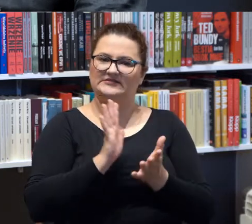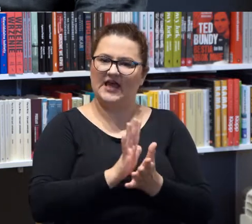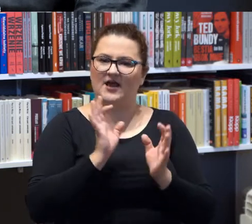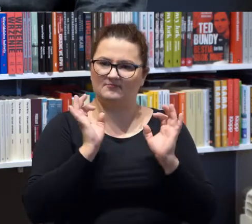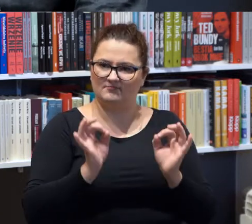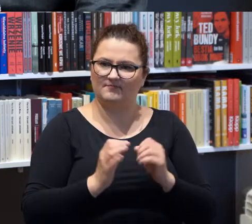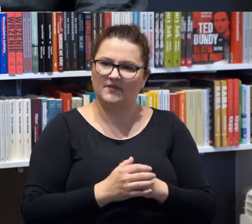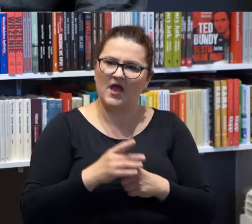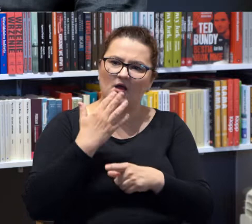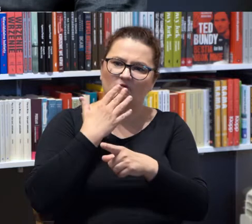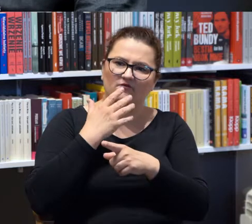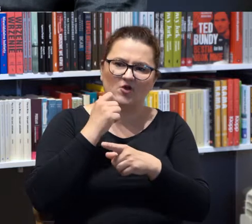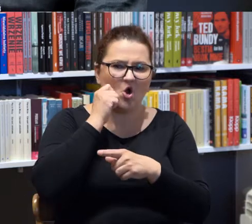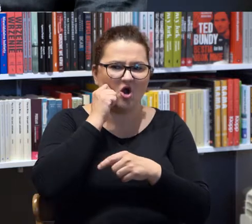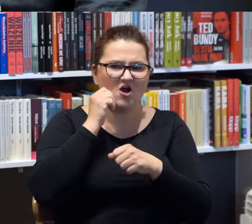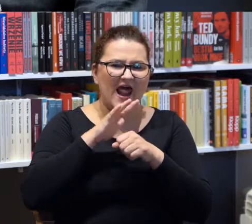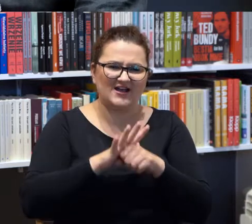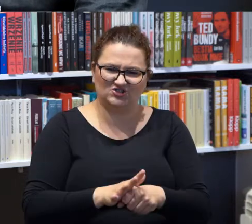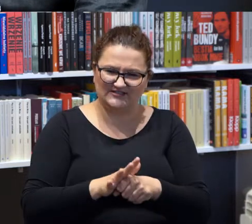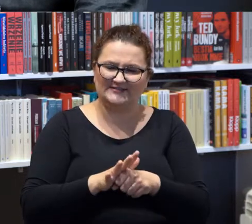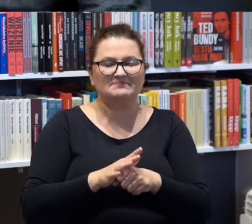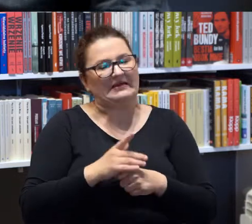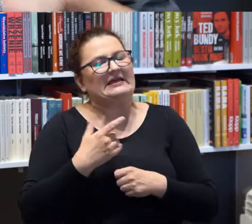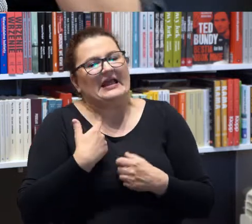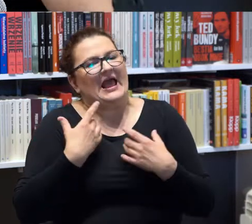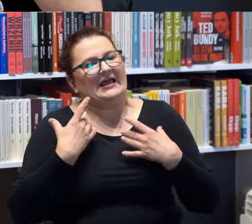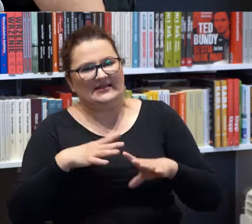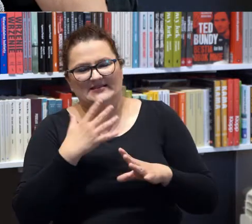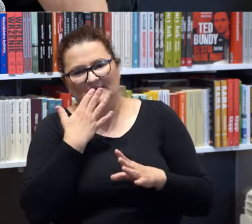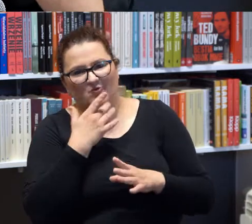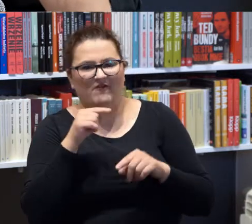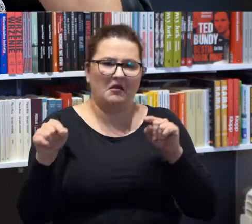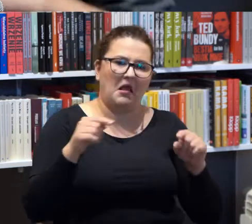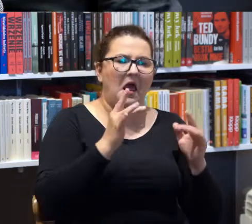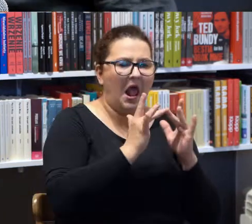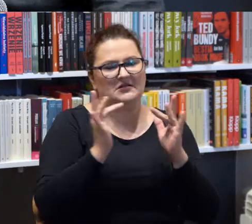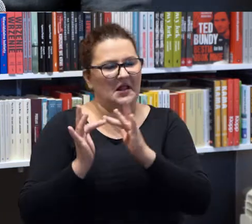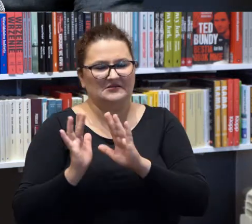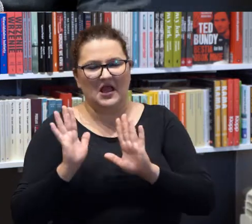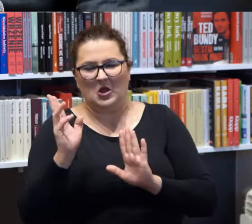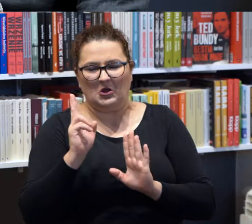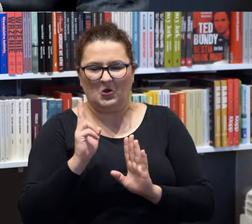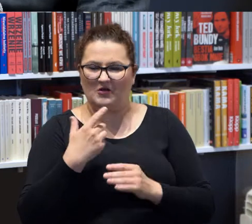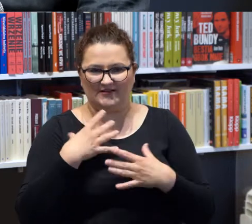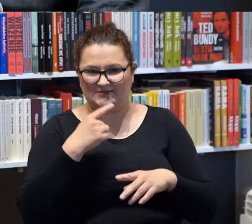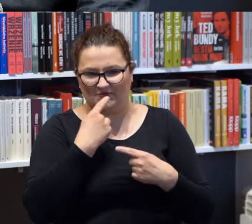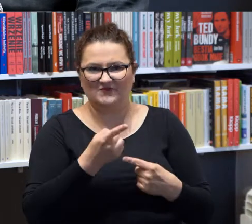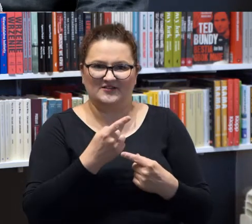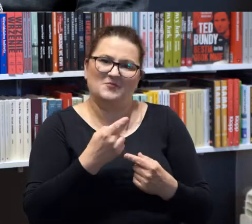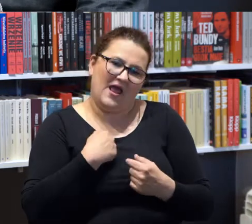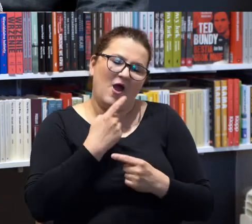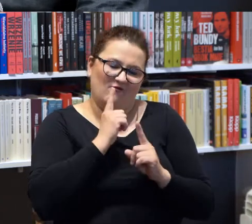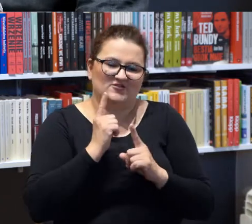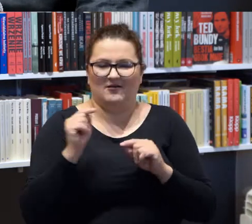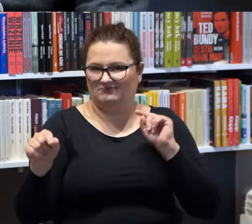miał rację, że rasizm. A ja nie chcę mówić, kto miał rację w tym sporze. Bo tak naprawdę uważam, że jedna i druga